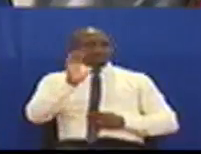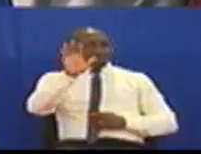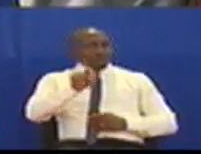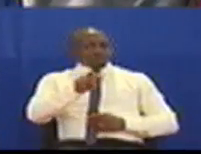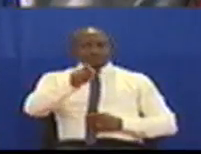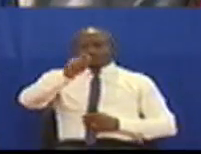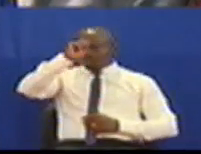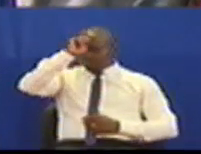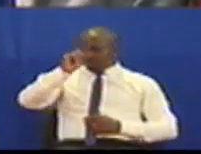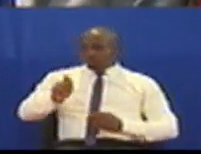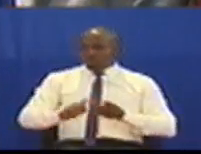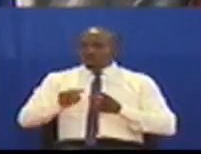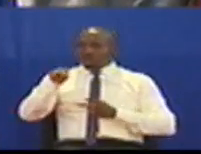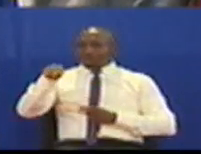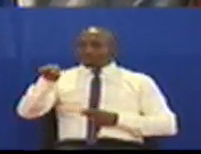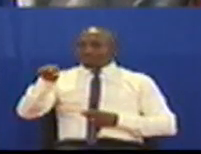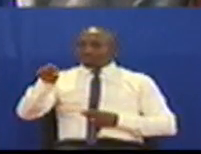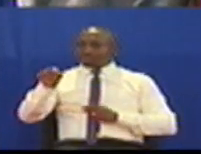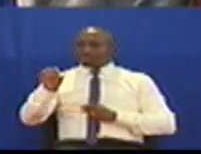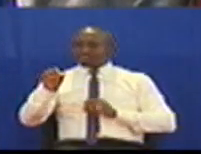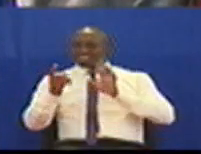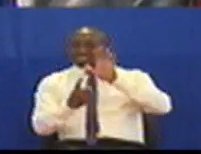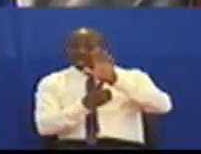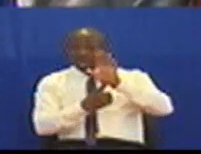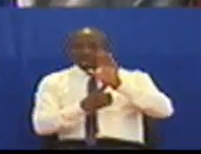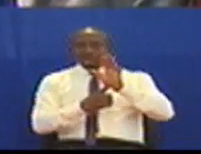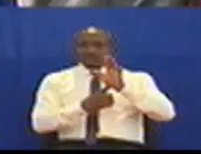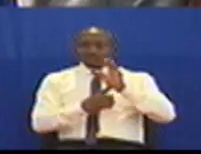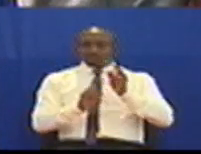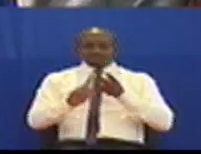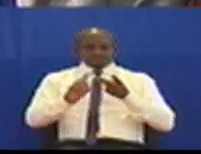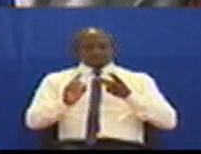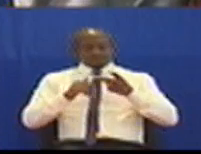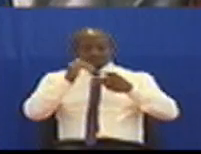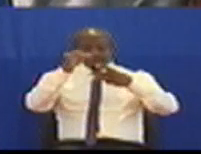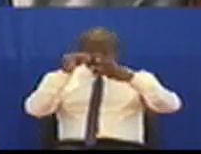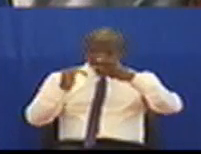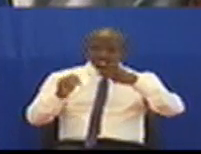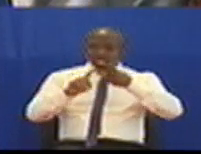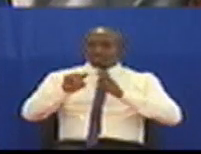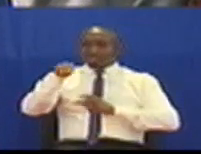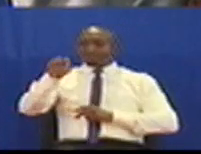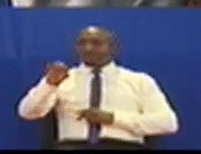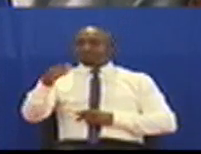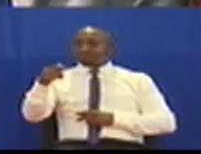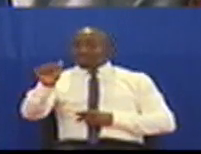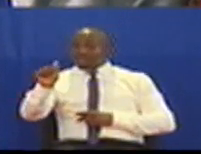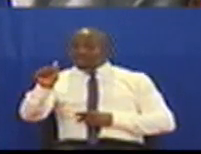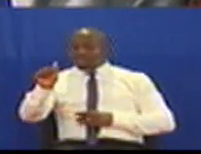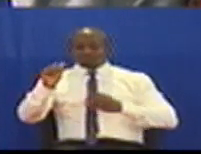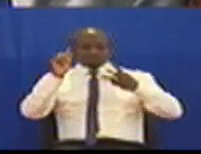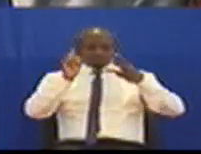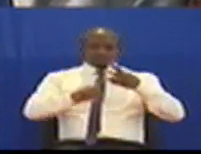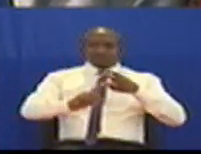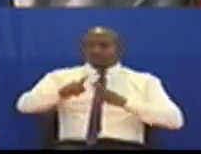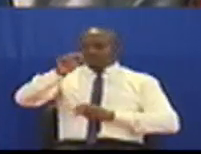mheshimiwa Margaret Simwanza Sita, atafuatiwa na mheshimiwa Mafuta Abdalla na Chuma.